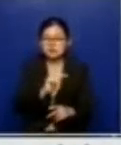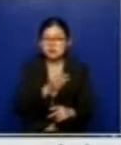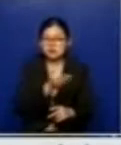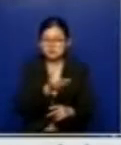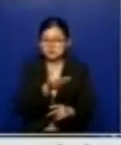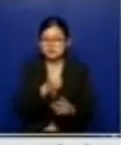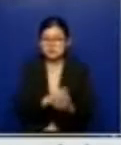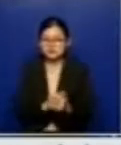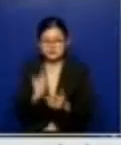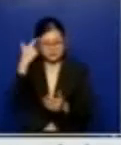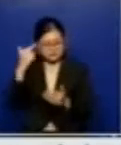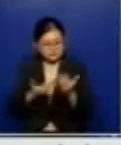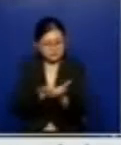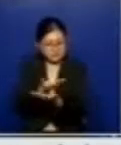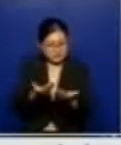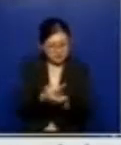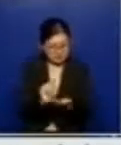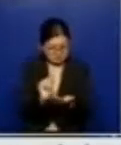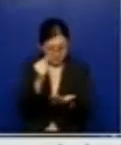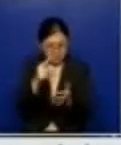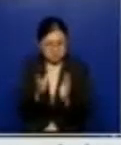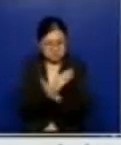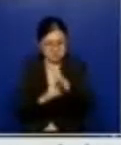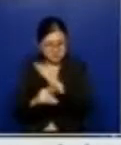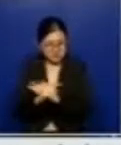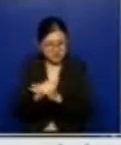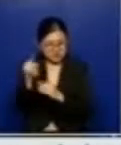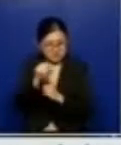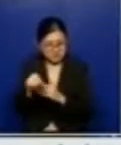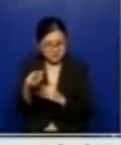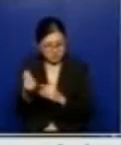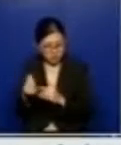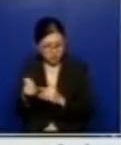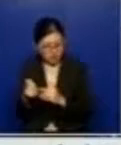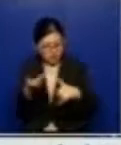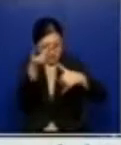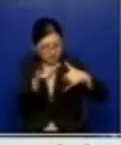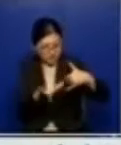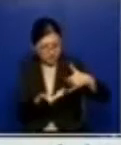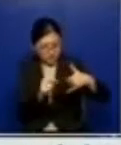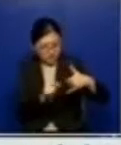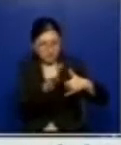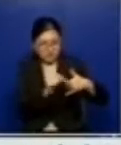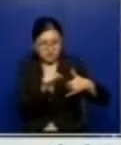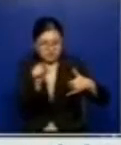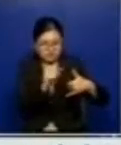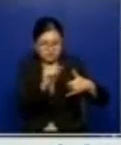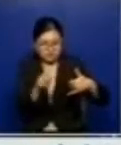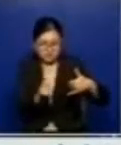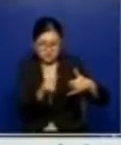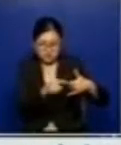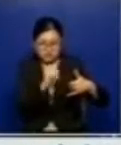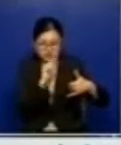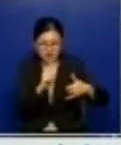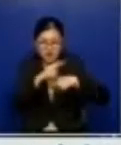งนี้ต้องพิจารณาใหม่ว่าเขาพิการกี่เปอร์เซ็นต์ในร่างกายถ้าเขาพิการจนเดิน